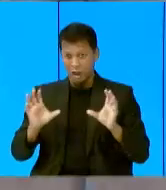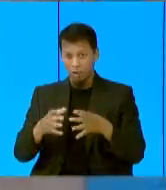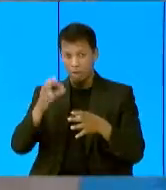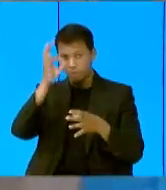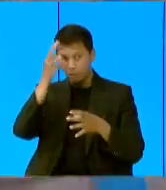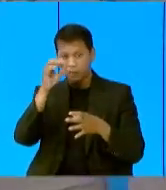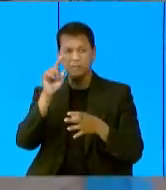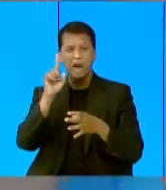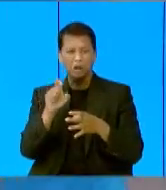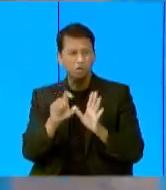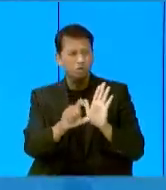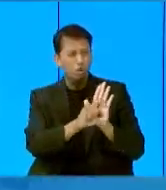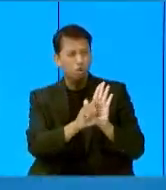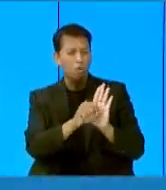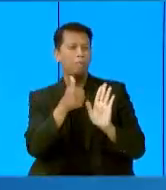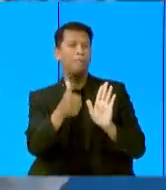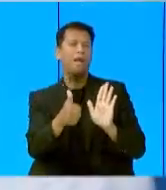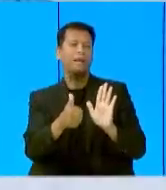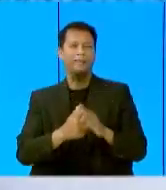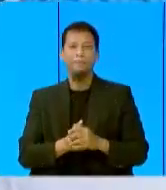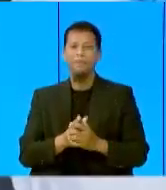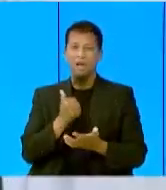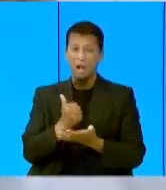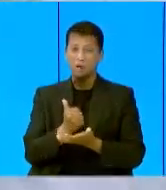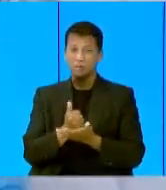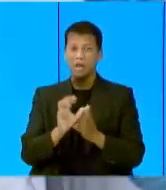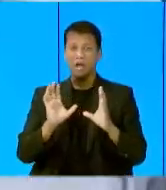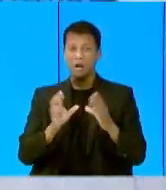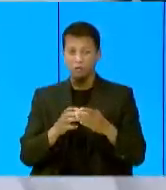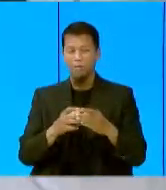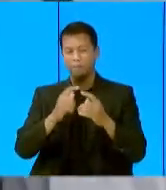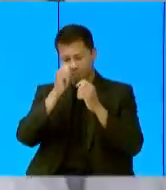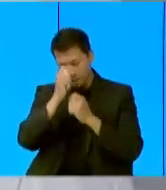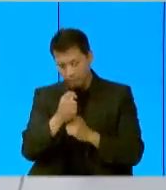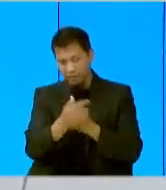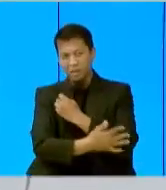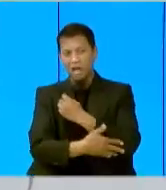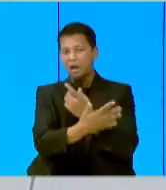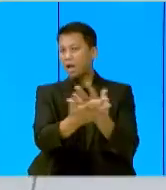menjadi contoh bagaimana para abdi negara ini membantu masyarakat.